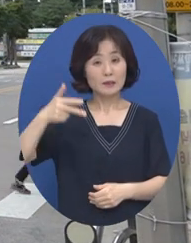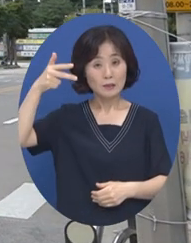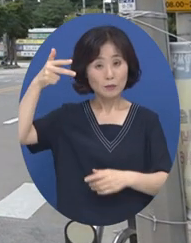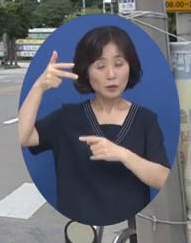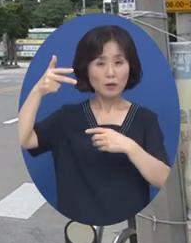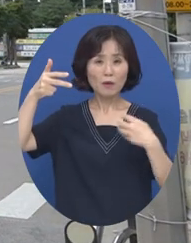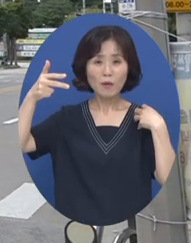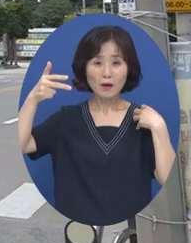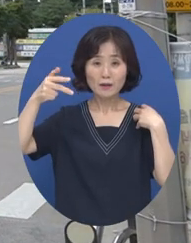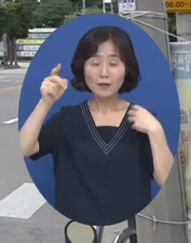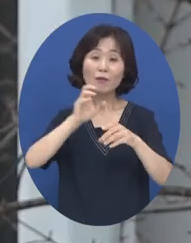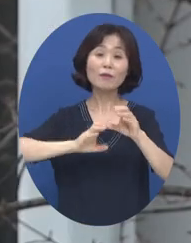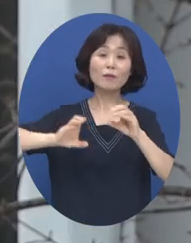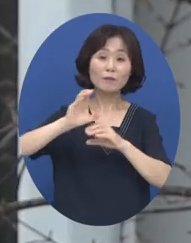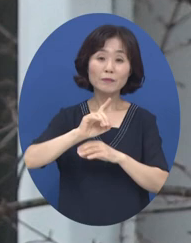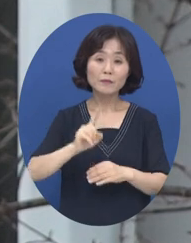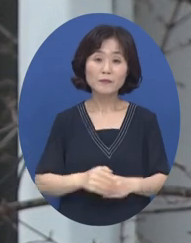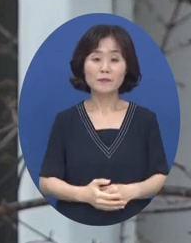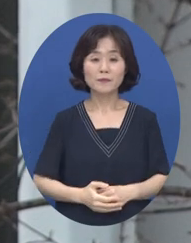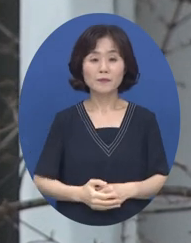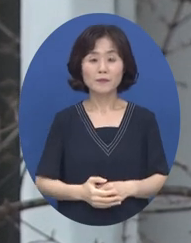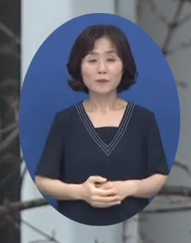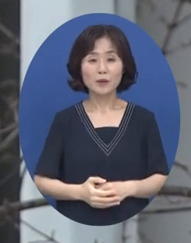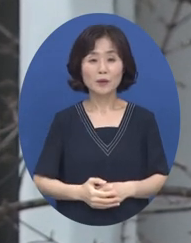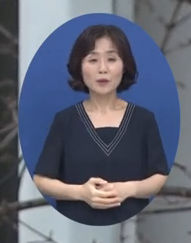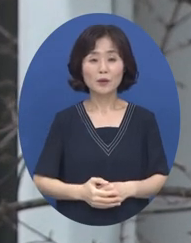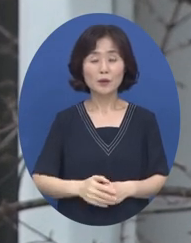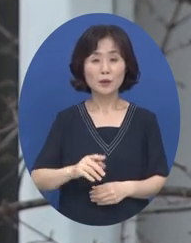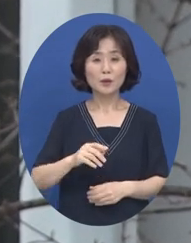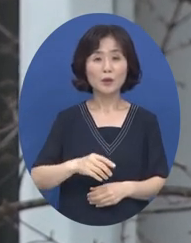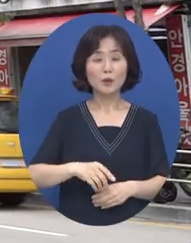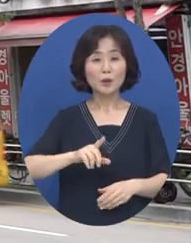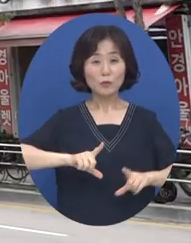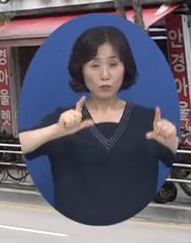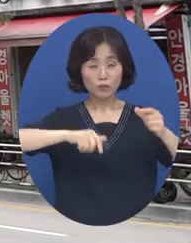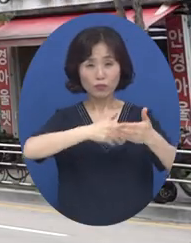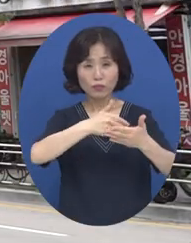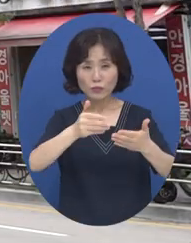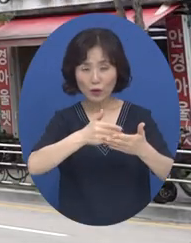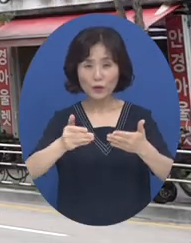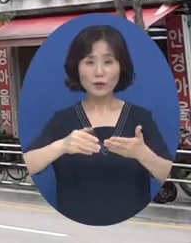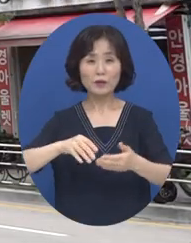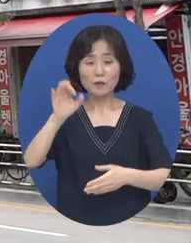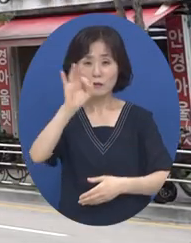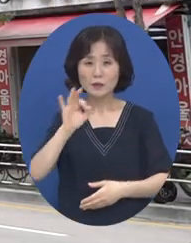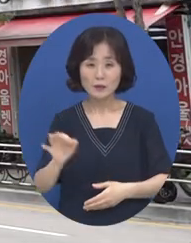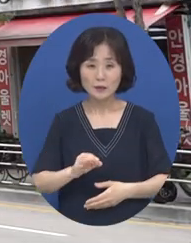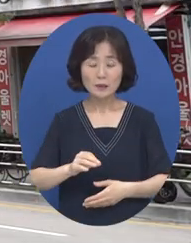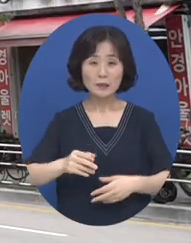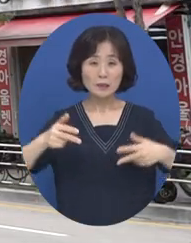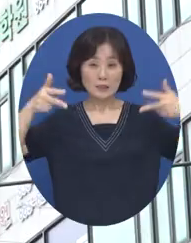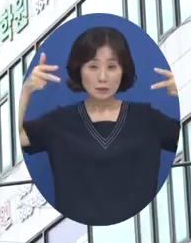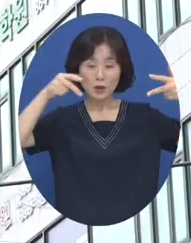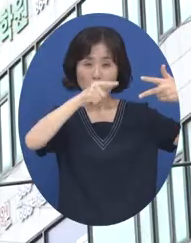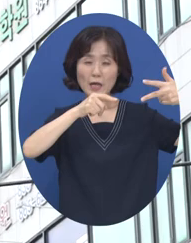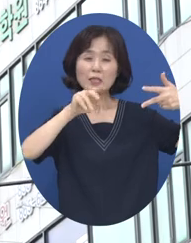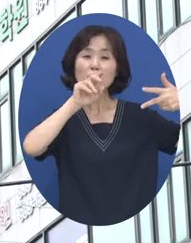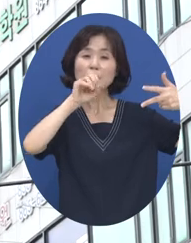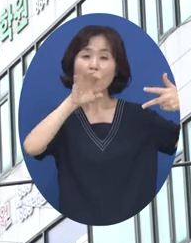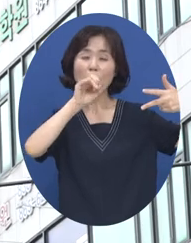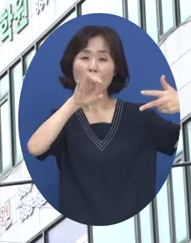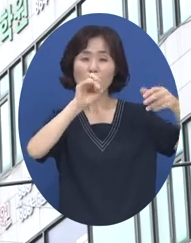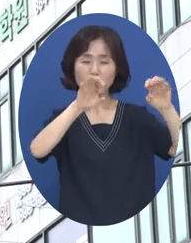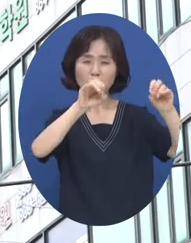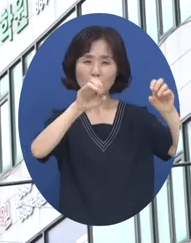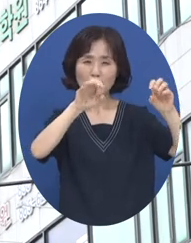CCTV의 역할은 여기서 그치지 않습니다. 동두천시와 연천군에서는 CCTV에 설치된 스피커를 활용해 안내 방송도